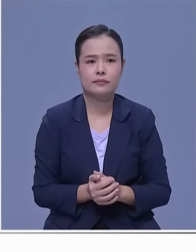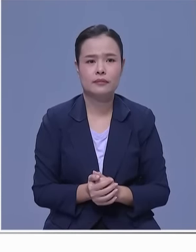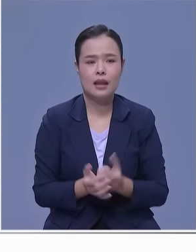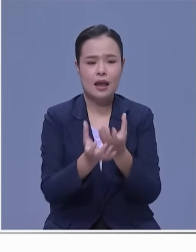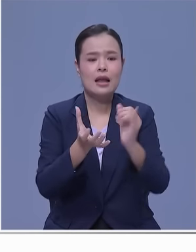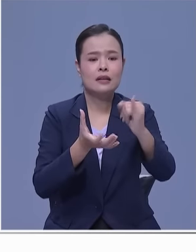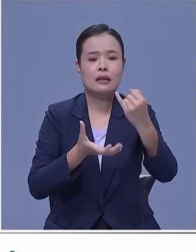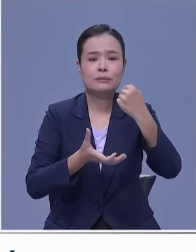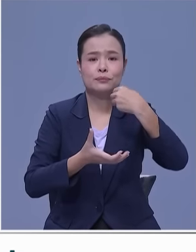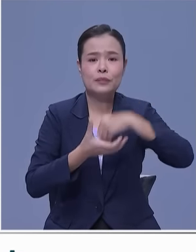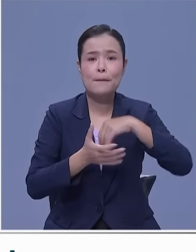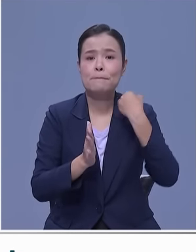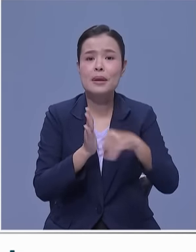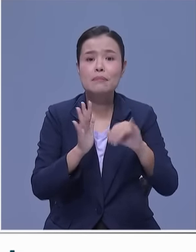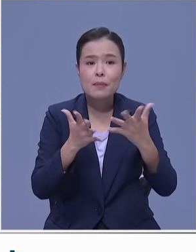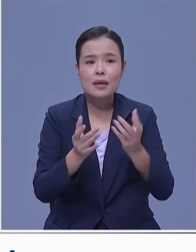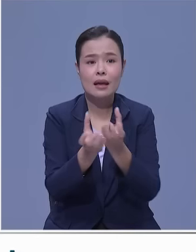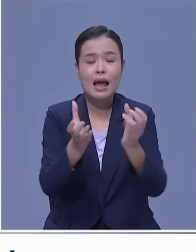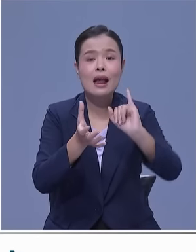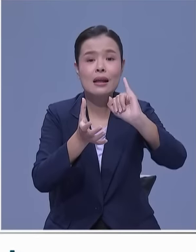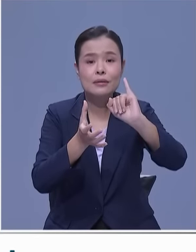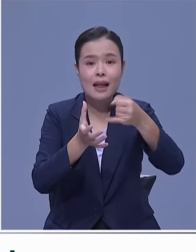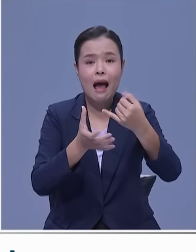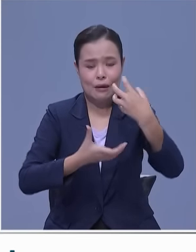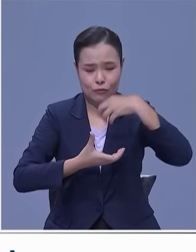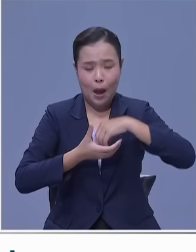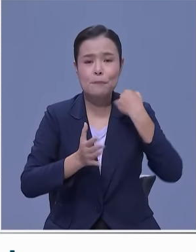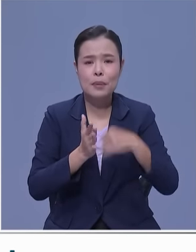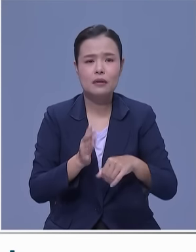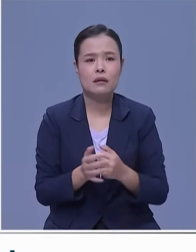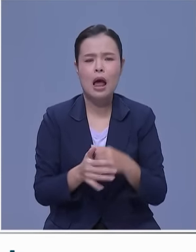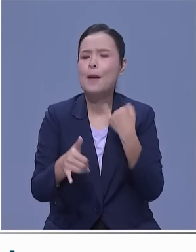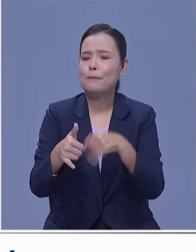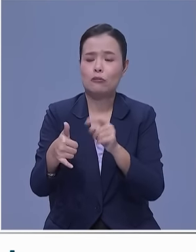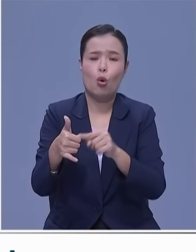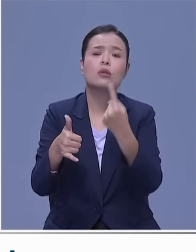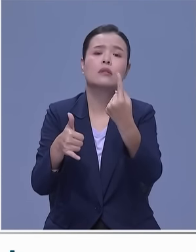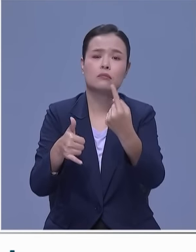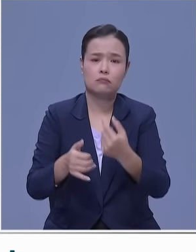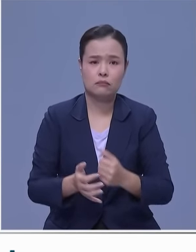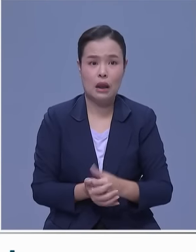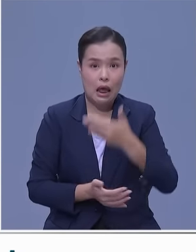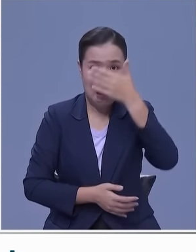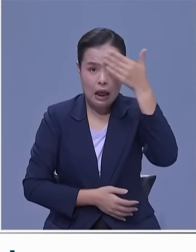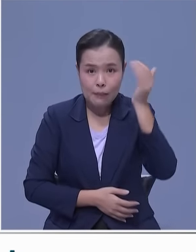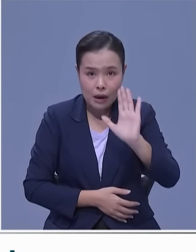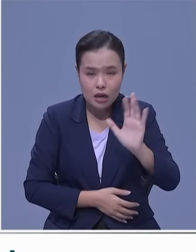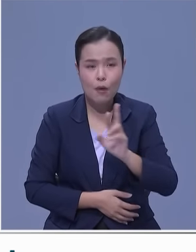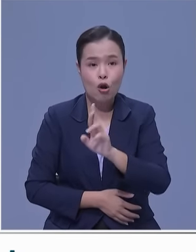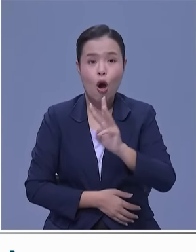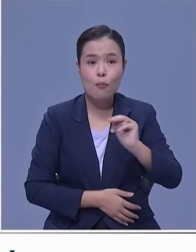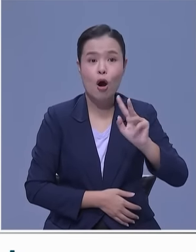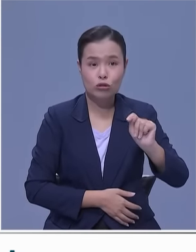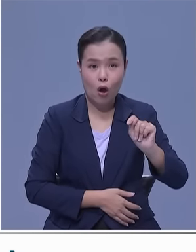ริยธรรมเองแต่ถ้าเดี๋ยวมันเกิดจะผิดจริยธรรมขึ้นมาเดี๋ยวมันก็ผิดมาคนใดคนหนึ่งอยู่แล้วนะอย่าลืมนะมันมีรัฐมนตรี